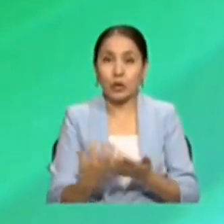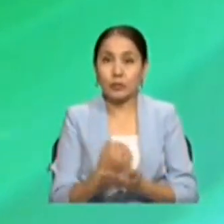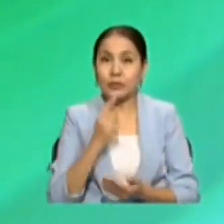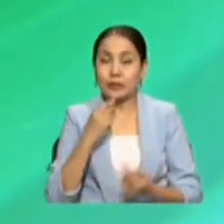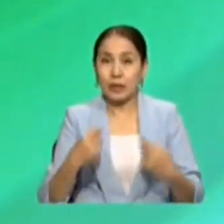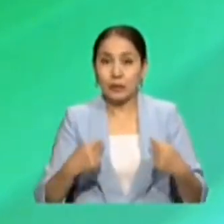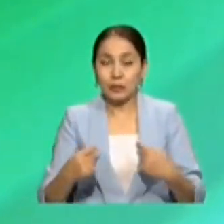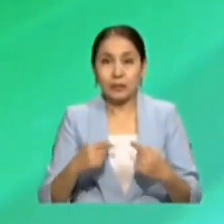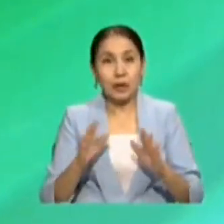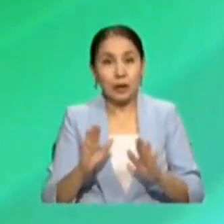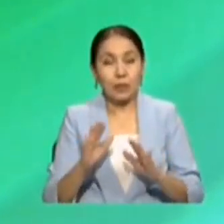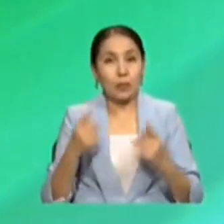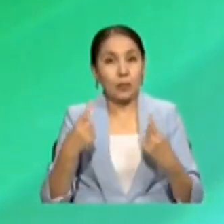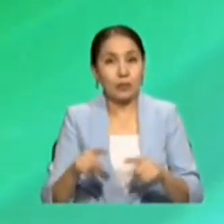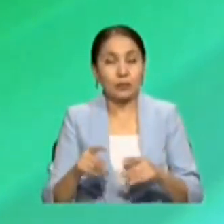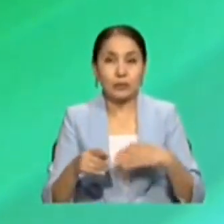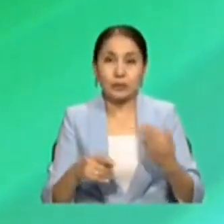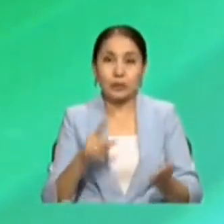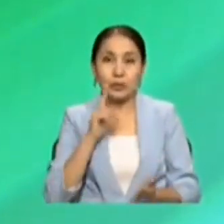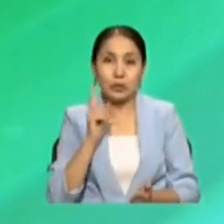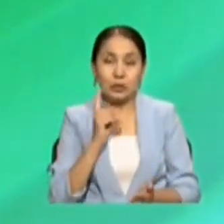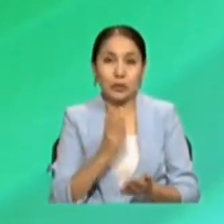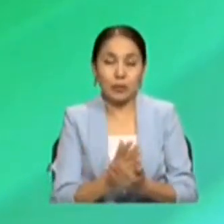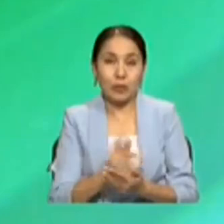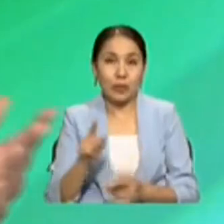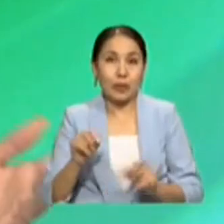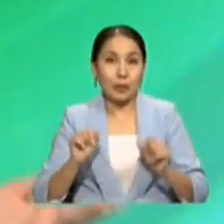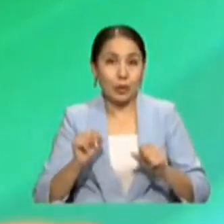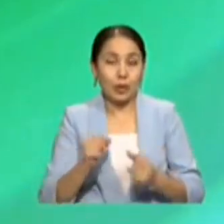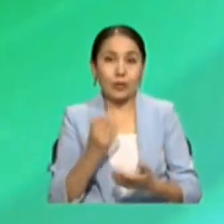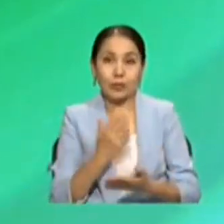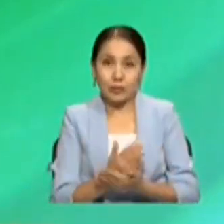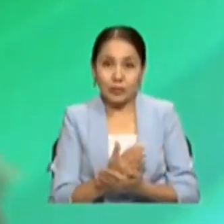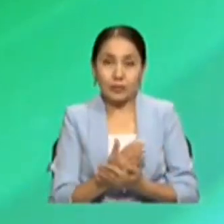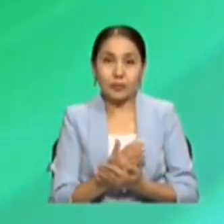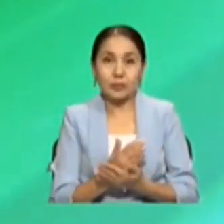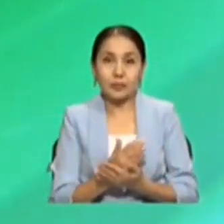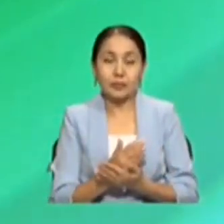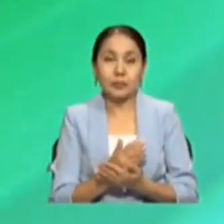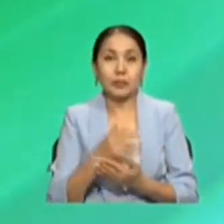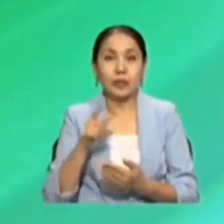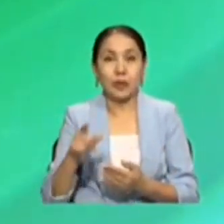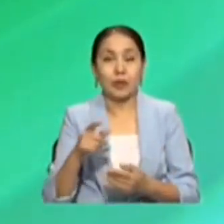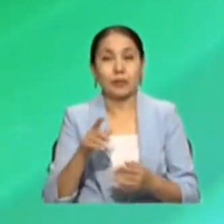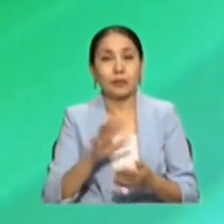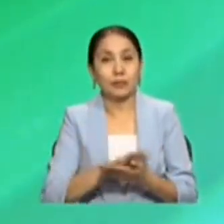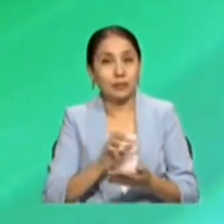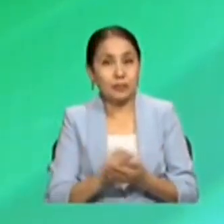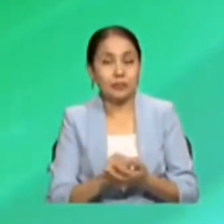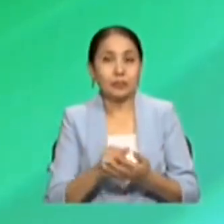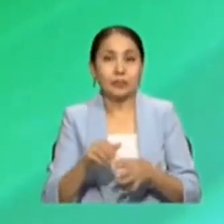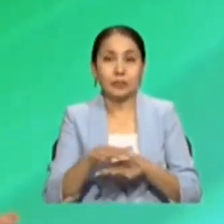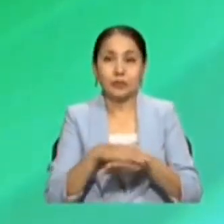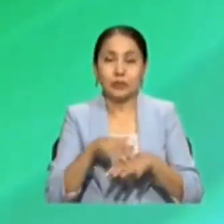qiynalib yurishibdi. Ammo yana bir toifadagi yoshlar borki, imkoniyatlari shunchalik kengayib ketganidan to'qlikka sho'xlik qilib, hattoki